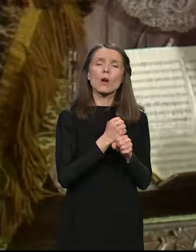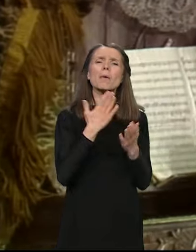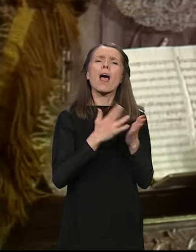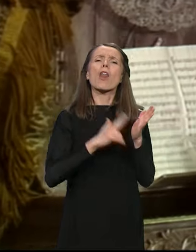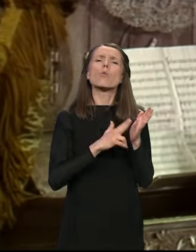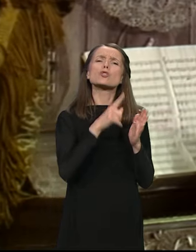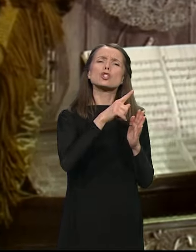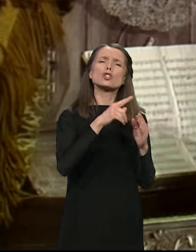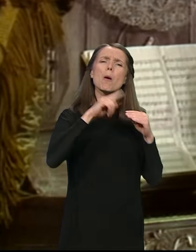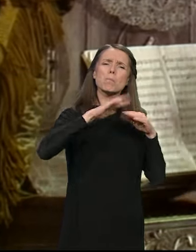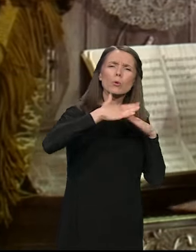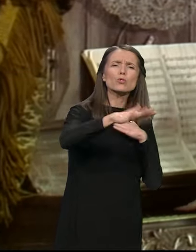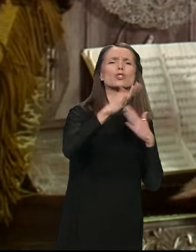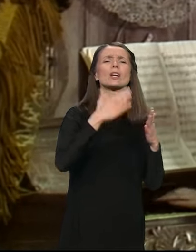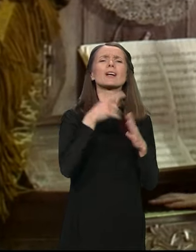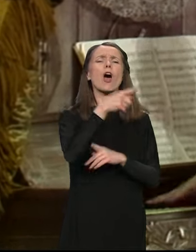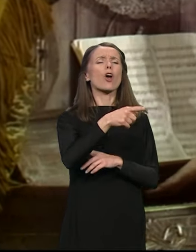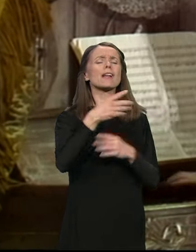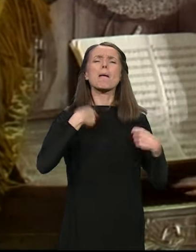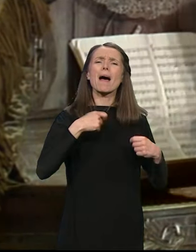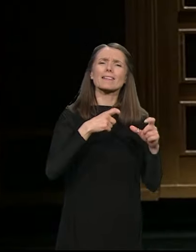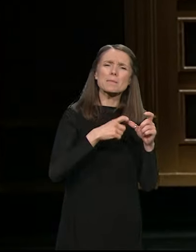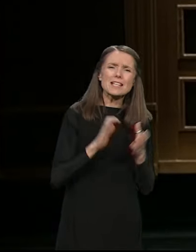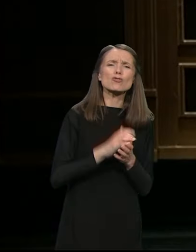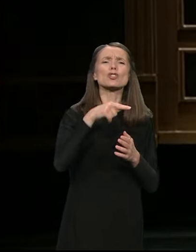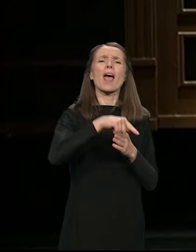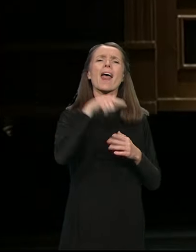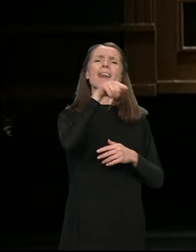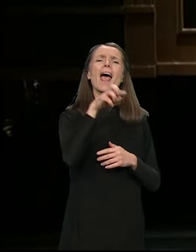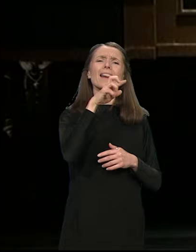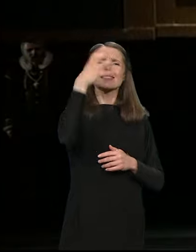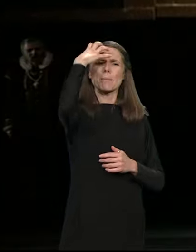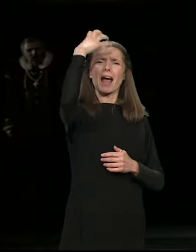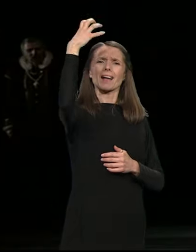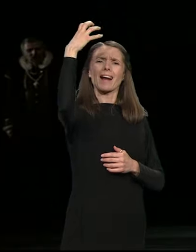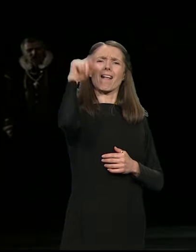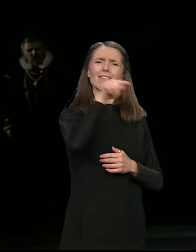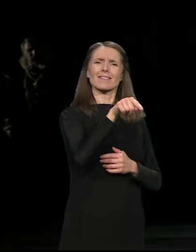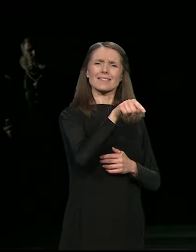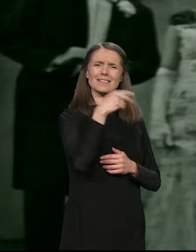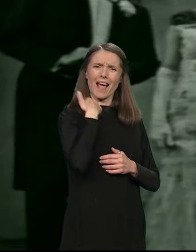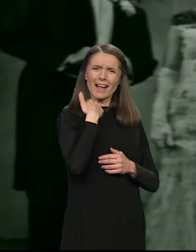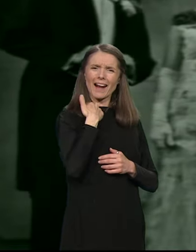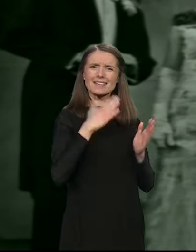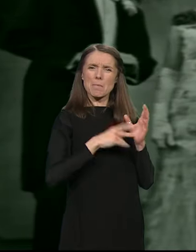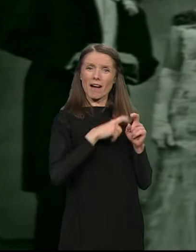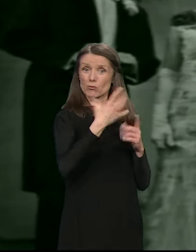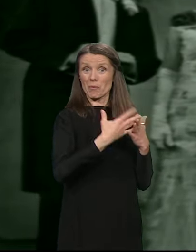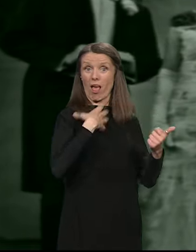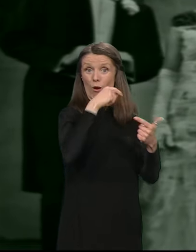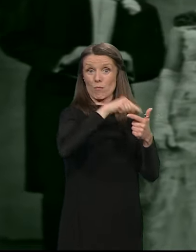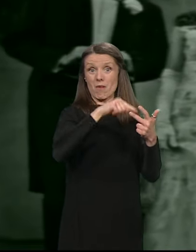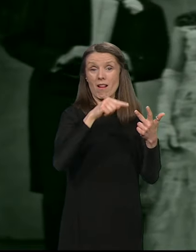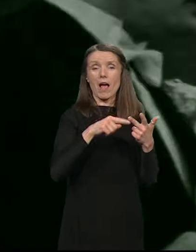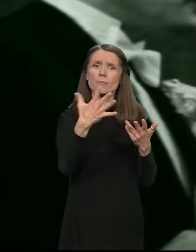Nušićevoj pučinji, Sarduove Madame Saint-Jean i Elizabetu od Engleske u predstavi Marija Stuart. Za svoj posvećeni